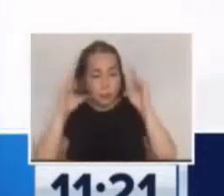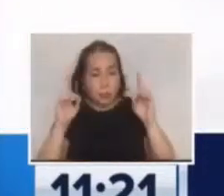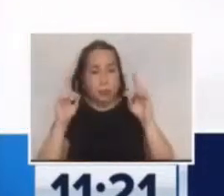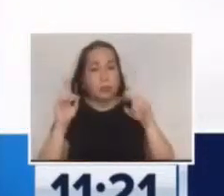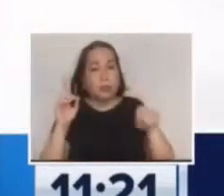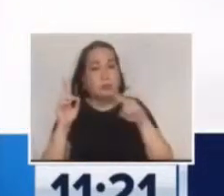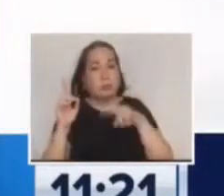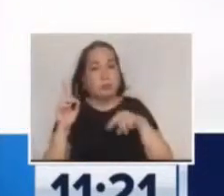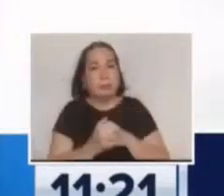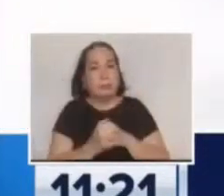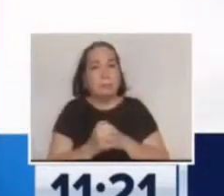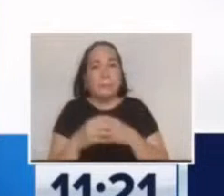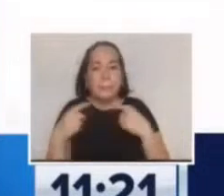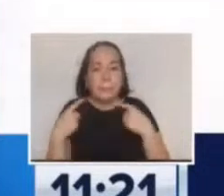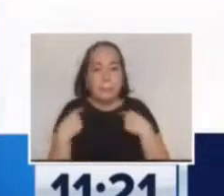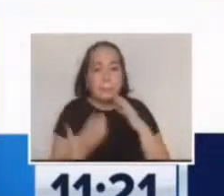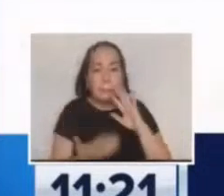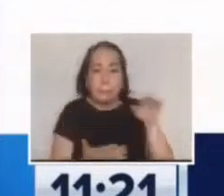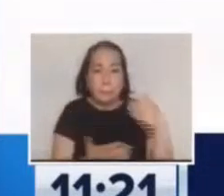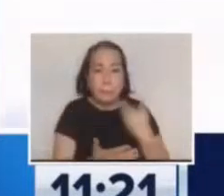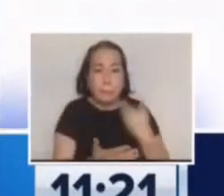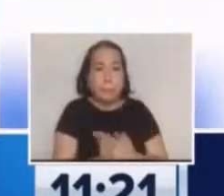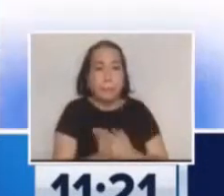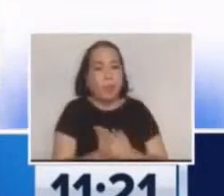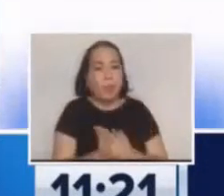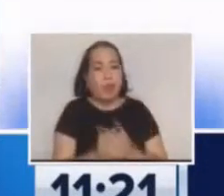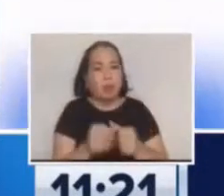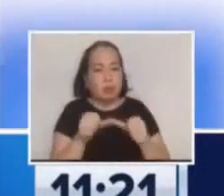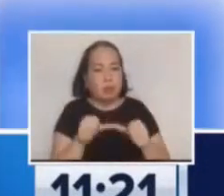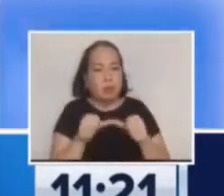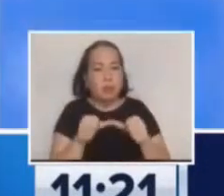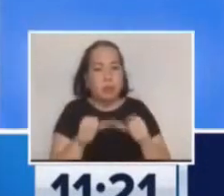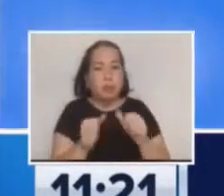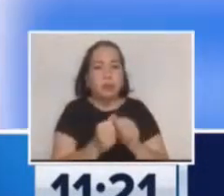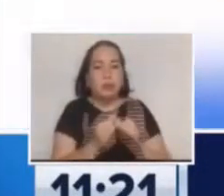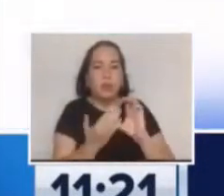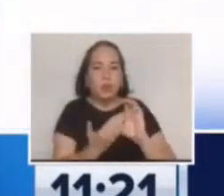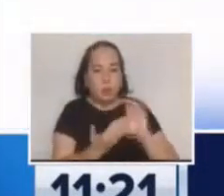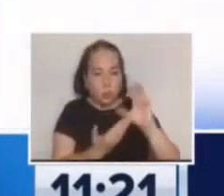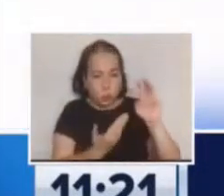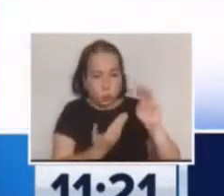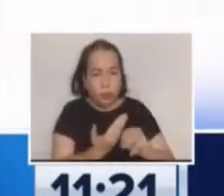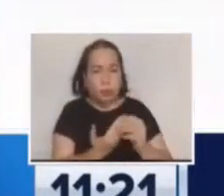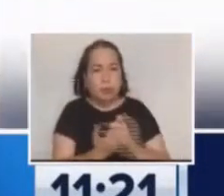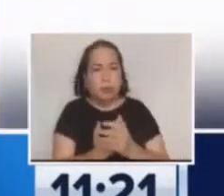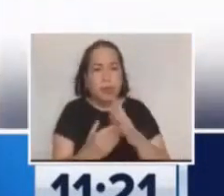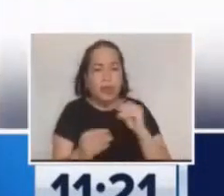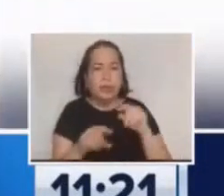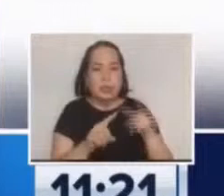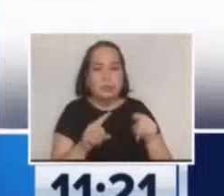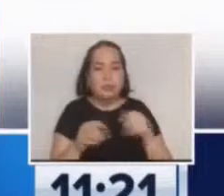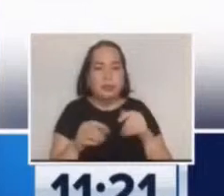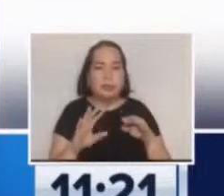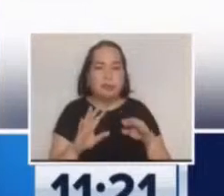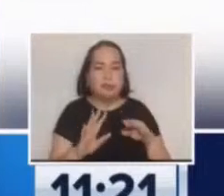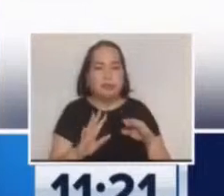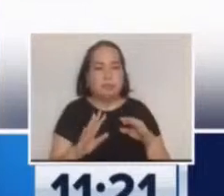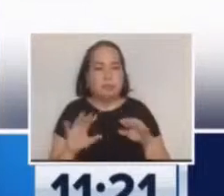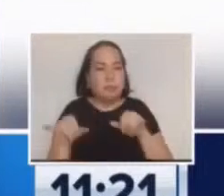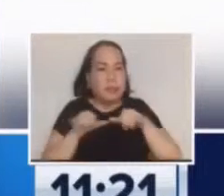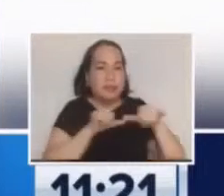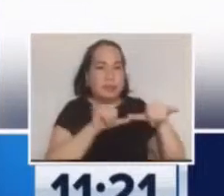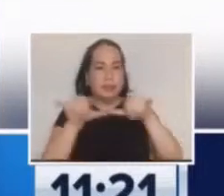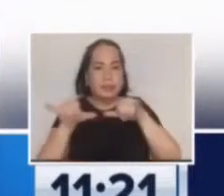importante yung kaalaman mismo ng mga mag-aaral natin to be